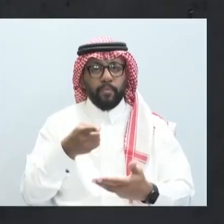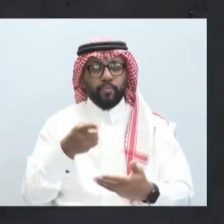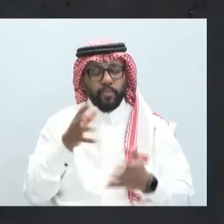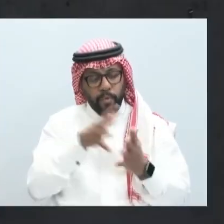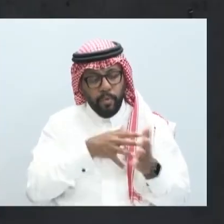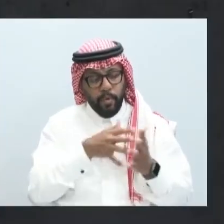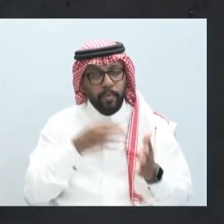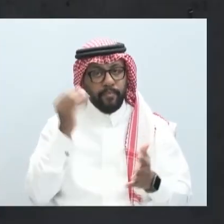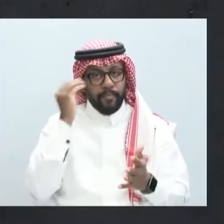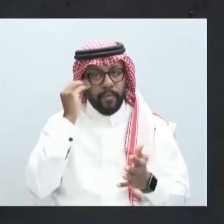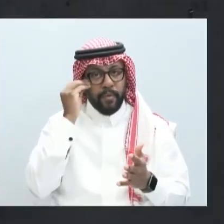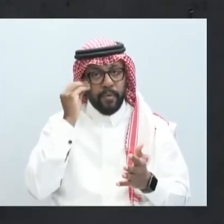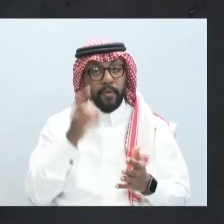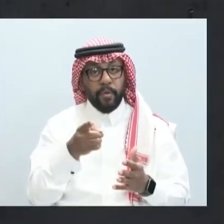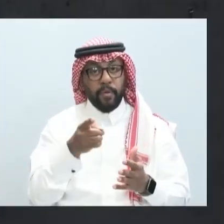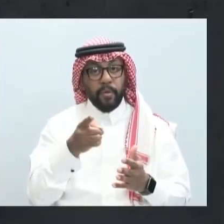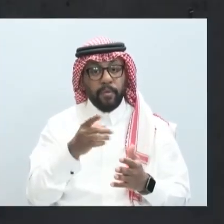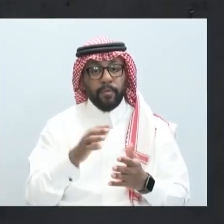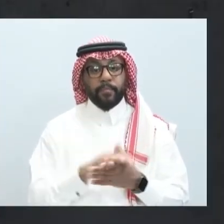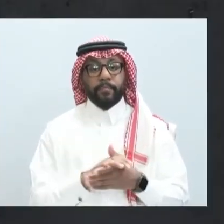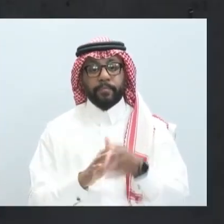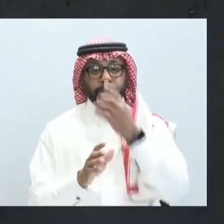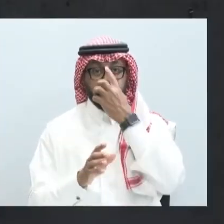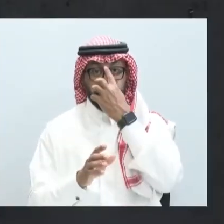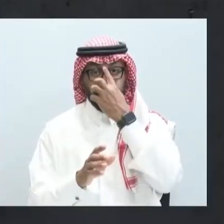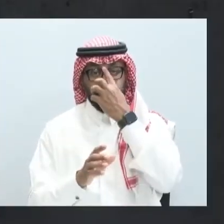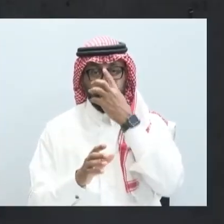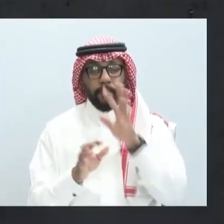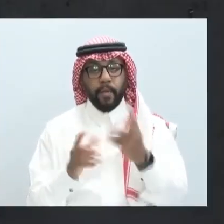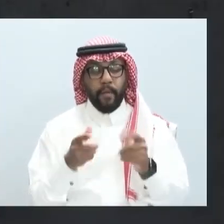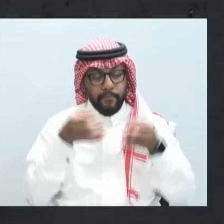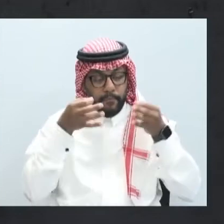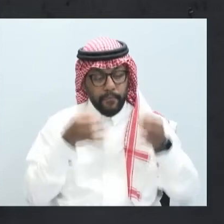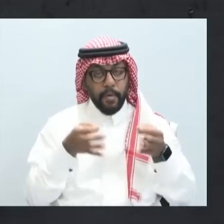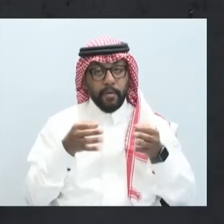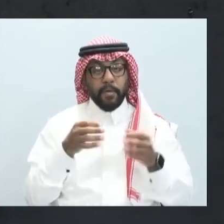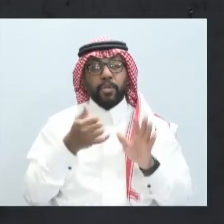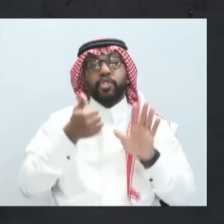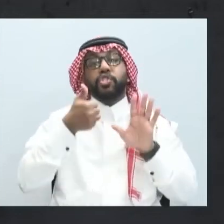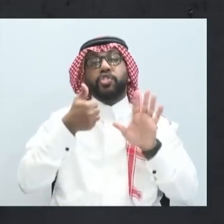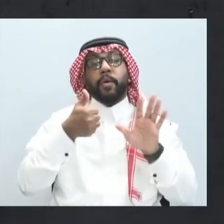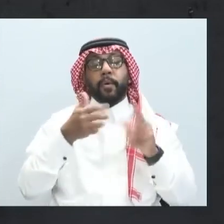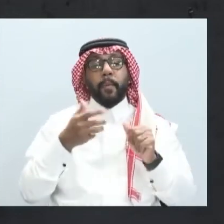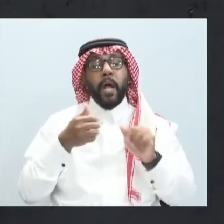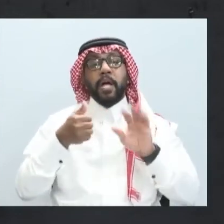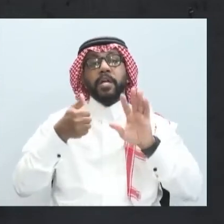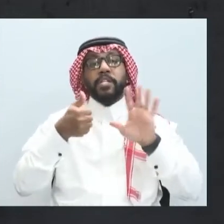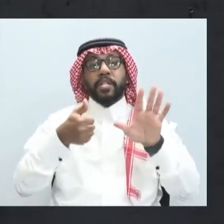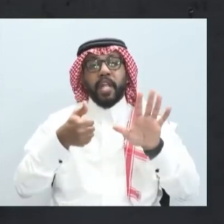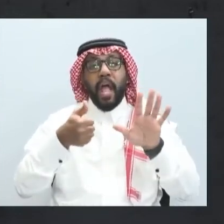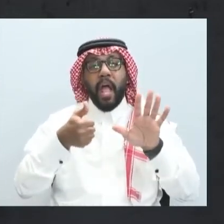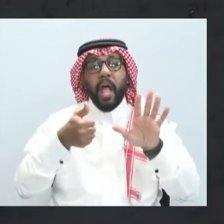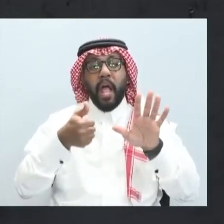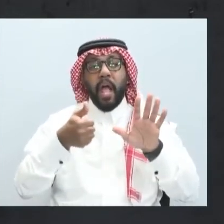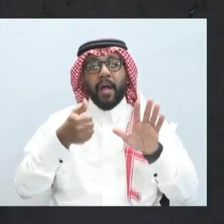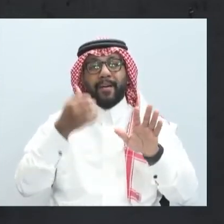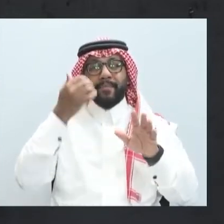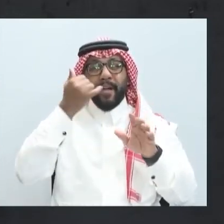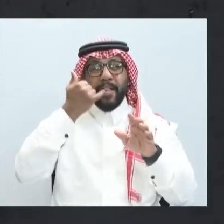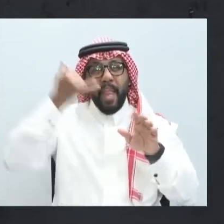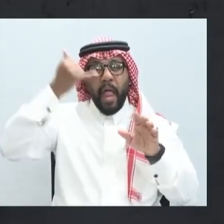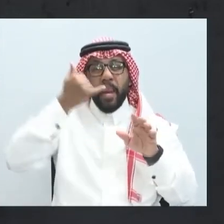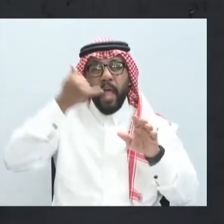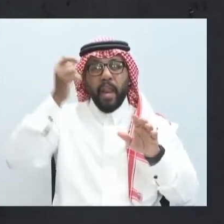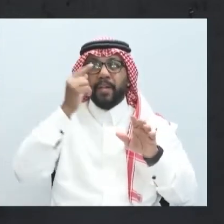انا قلت بناتي اجابتنا ان هنالك تبقى ست نحلات طيب كم عدد النحلات التي طارت